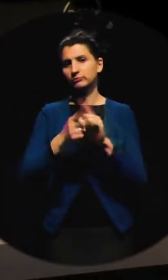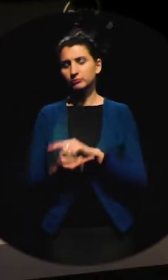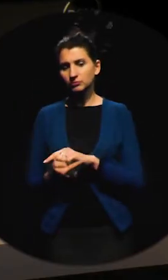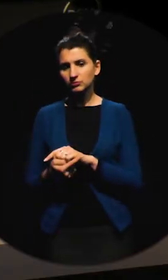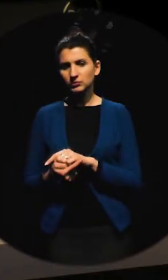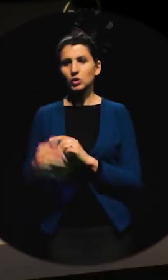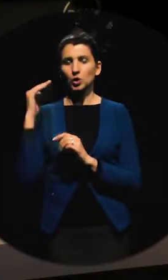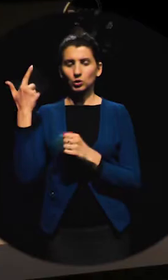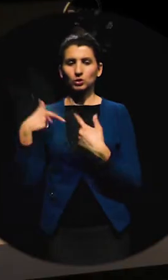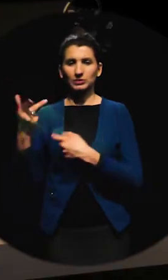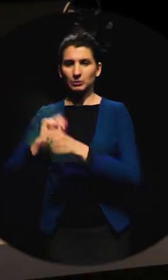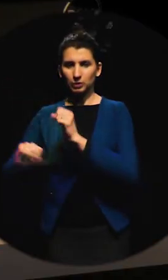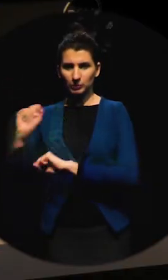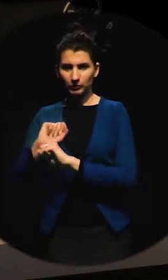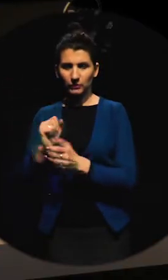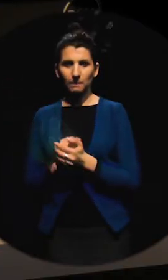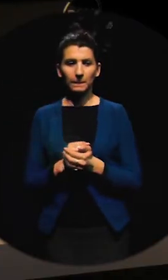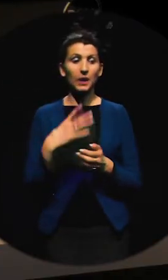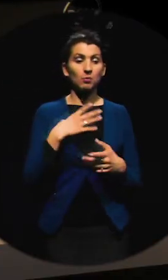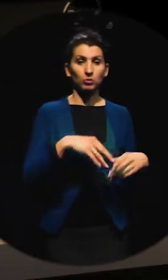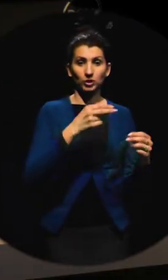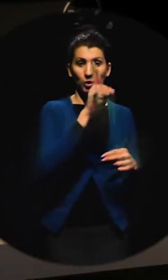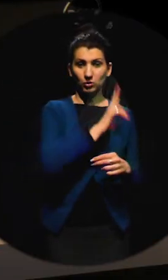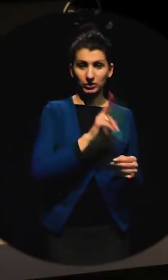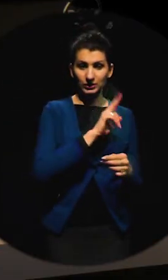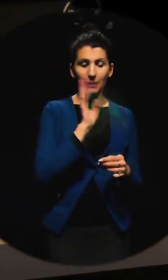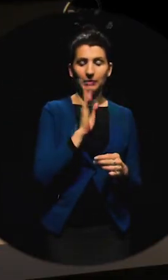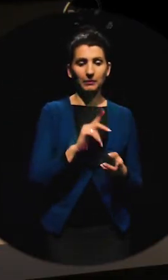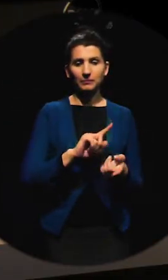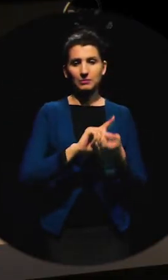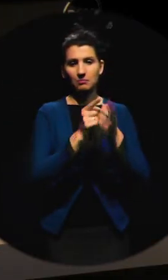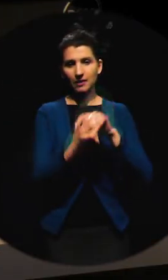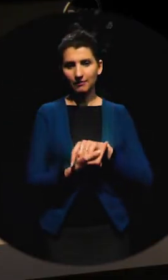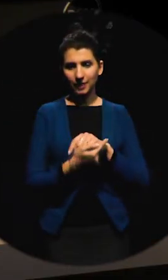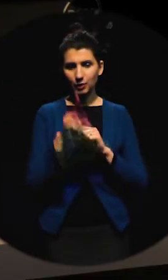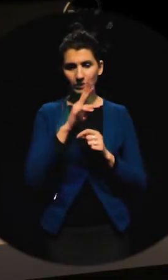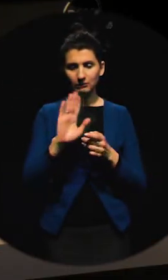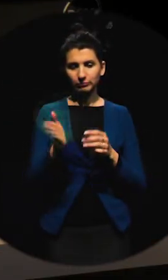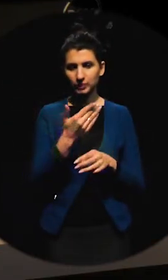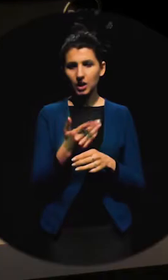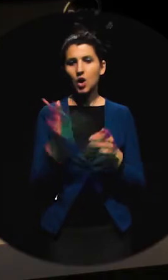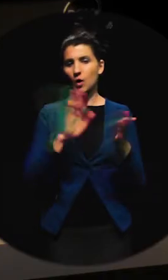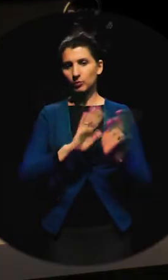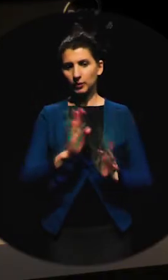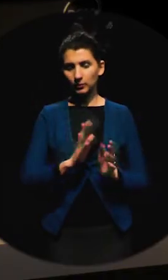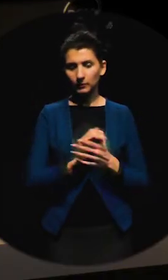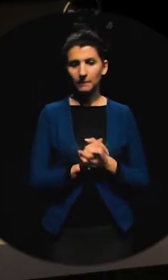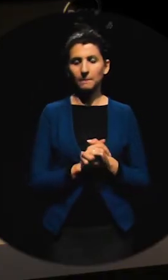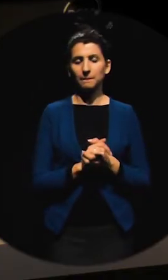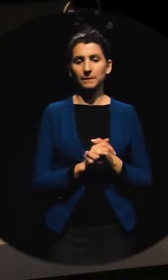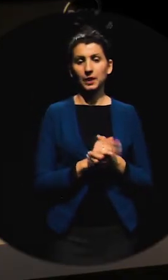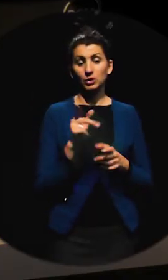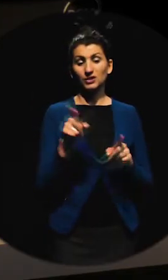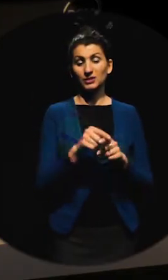Obok rodziców nagle pojawia się ta figura opiekuna, co też zaczyna